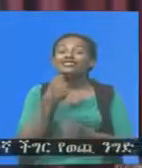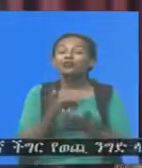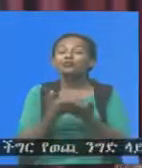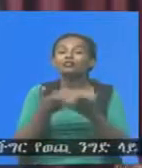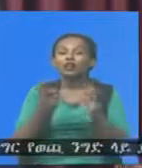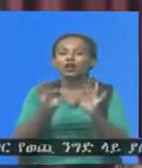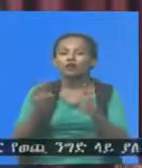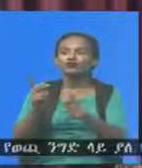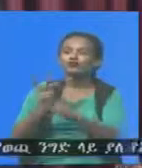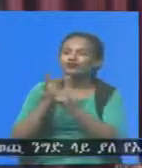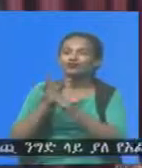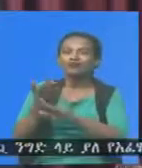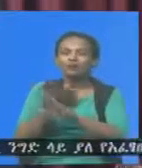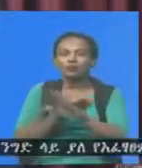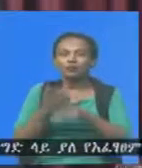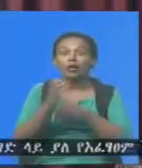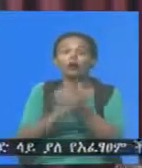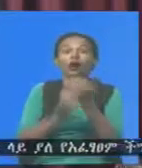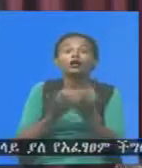በብድርም በልመናም